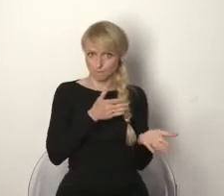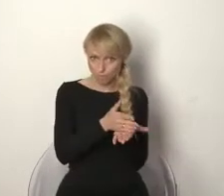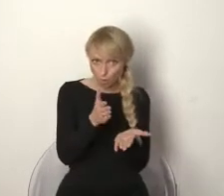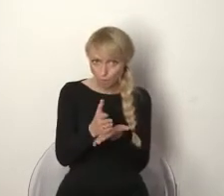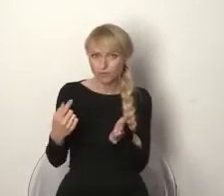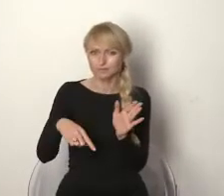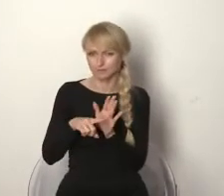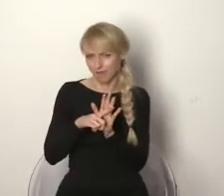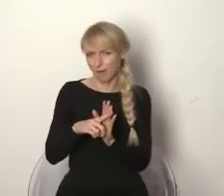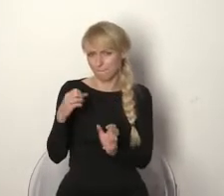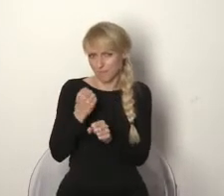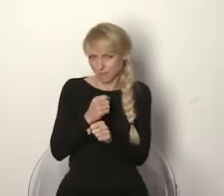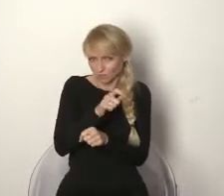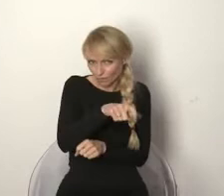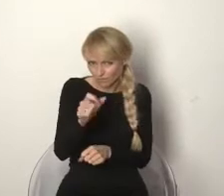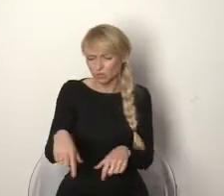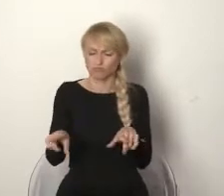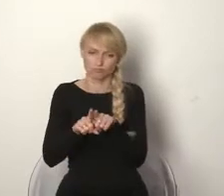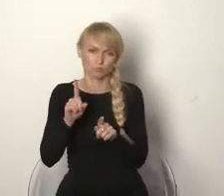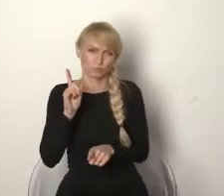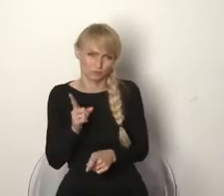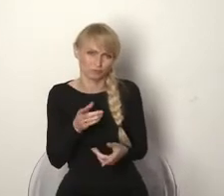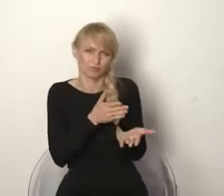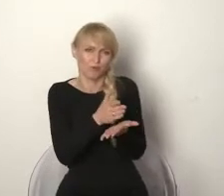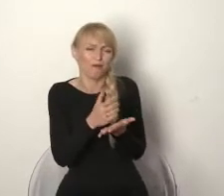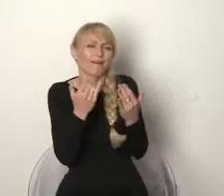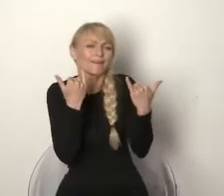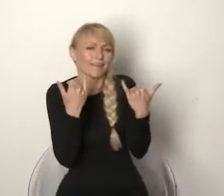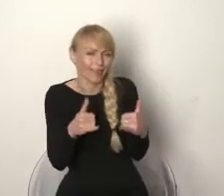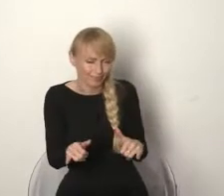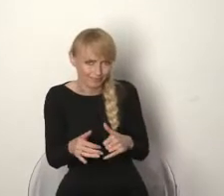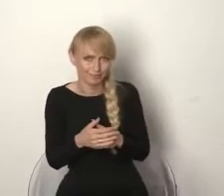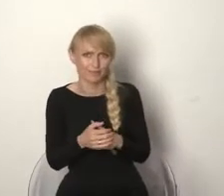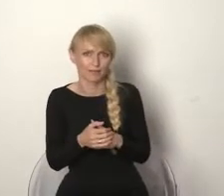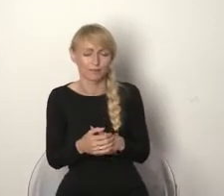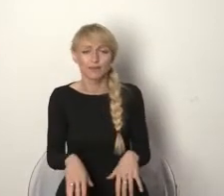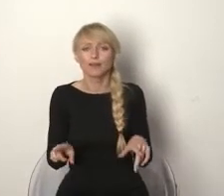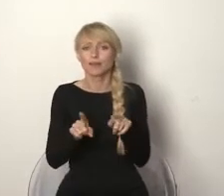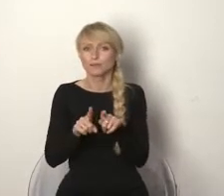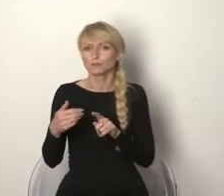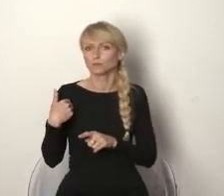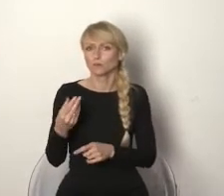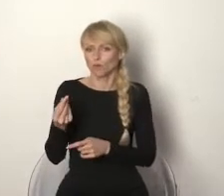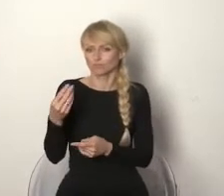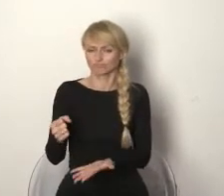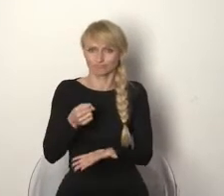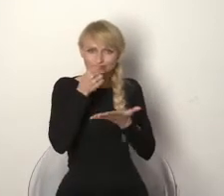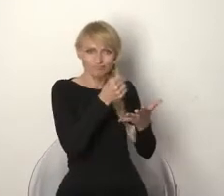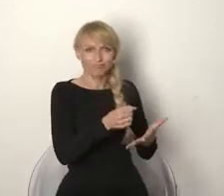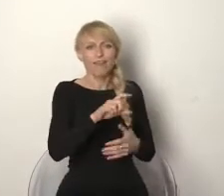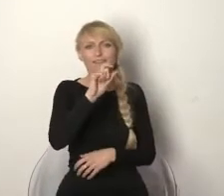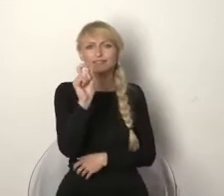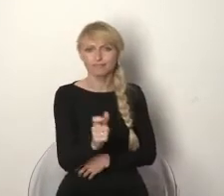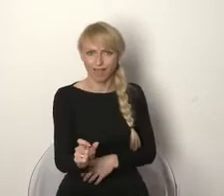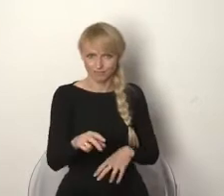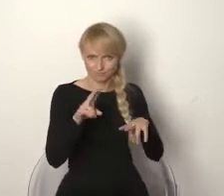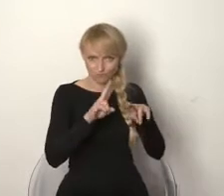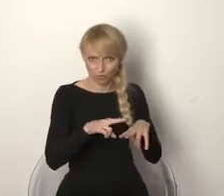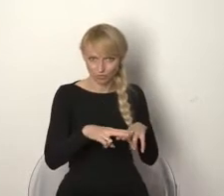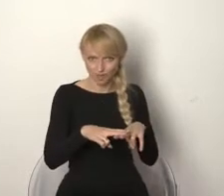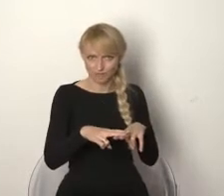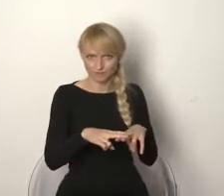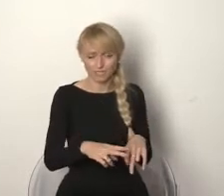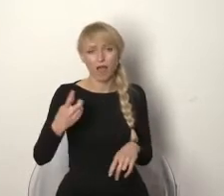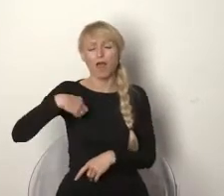naszych pracowników trzeba też pomagać innym i przeznaczyliśmy środki finansowe na pomoc dla Fundacji Gdańskiej z racji tego, że jesteśmy